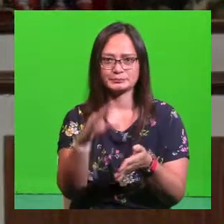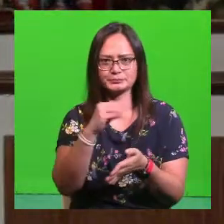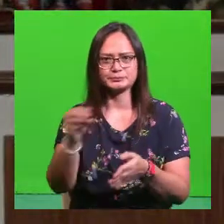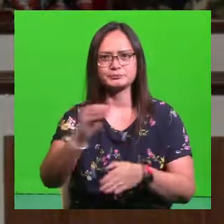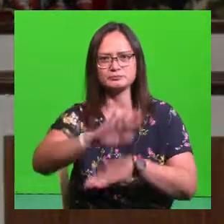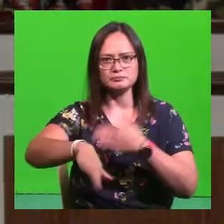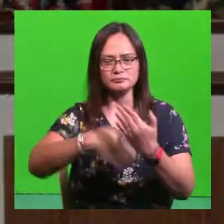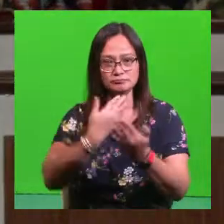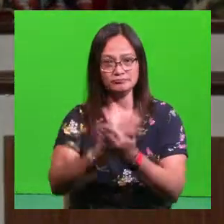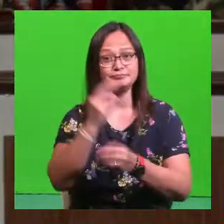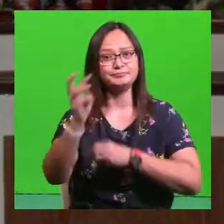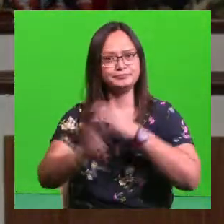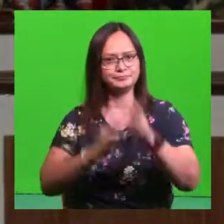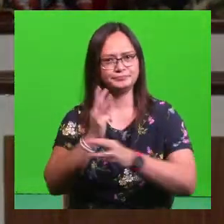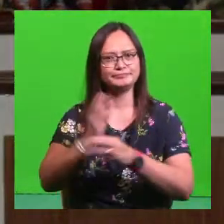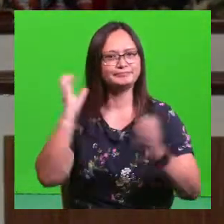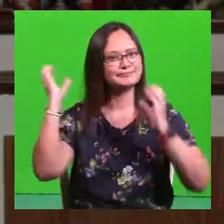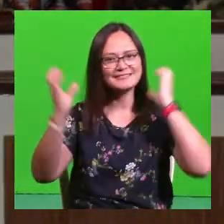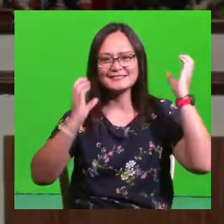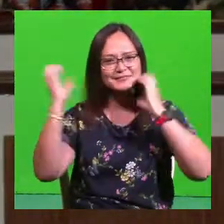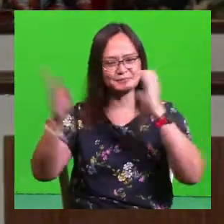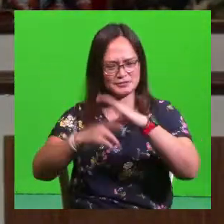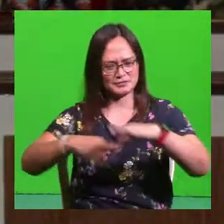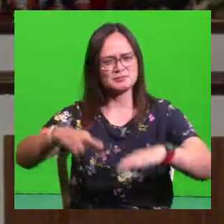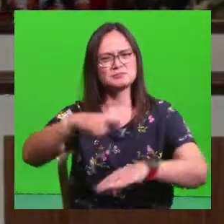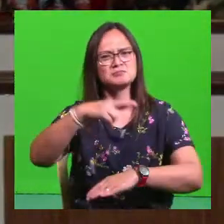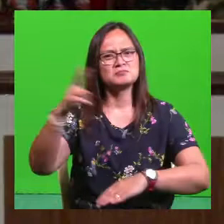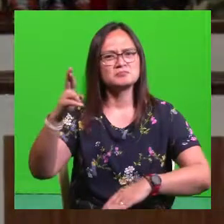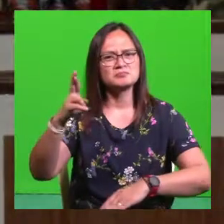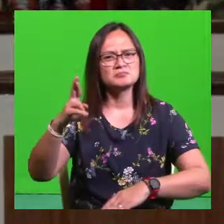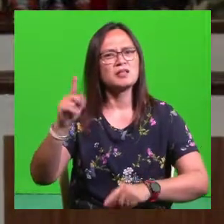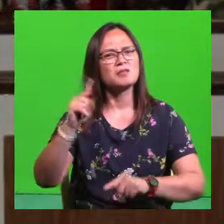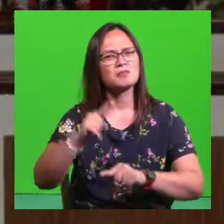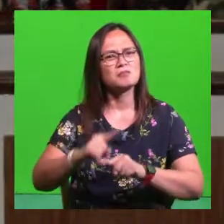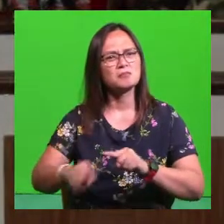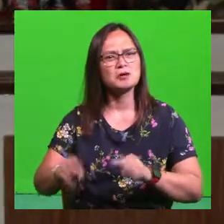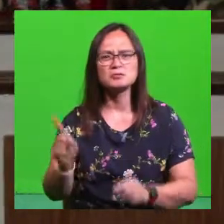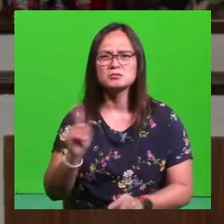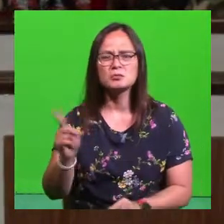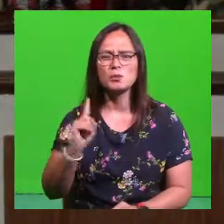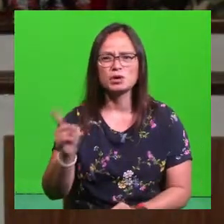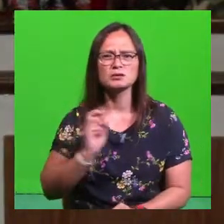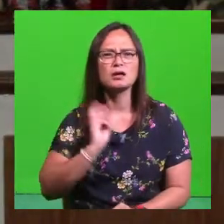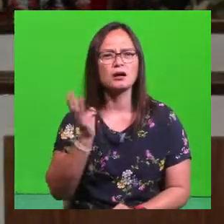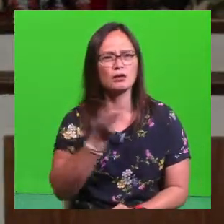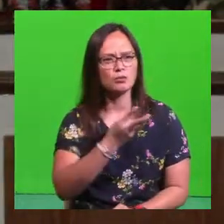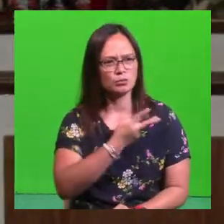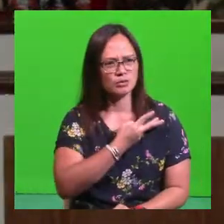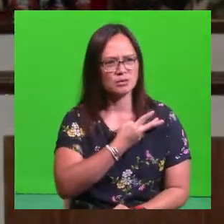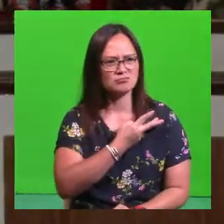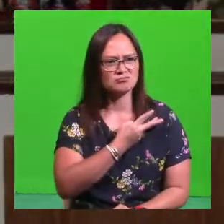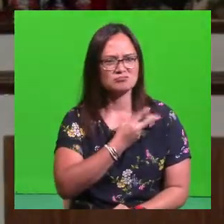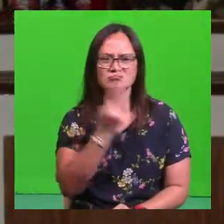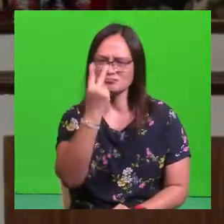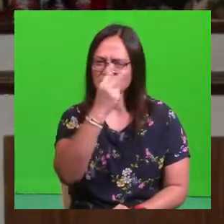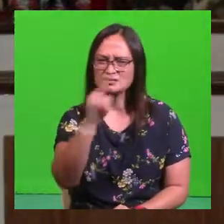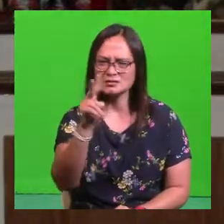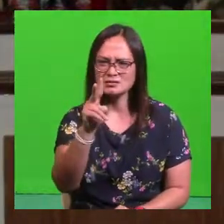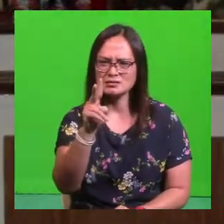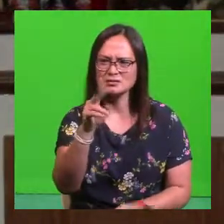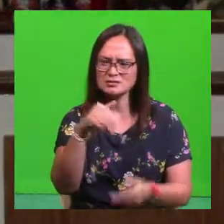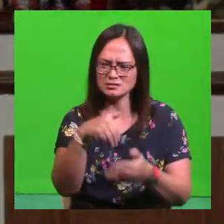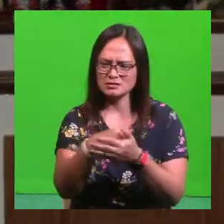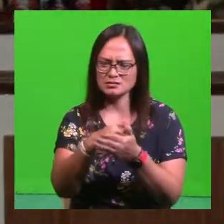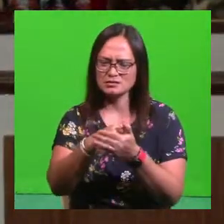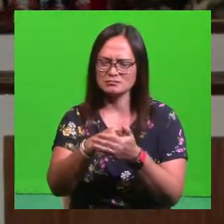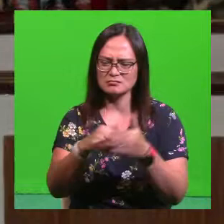resurrection. Ngunit ano po ba talaga ang nasasaksihan natin sa kanyang muling pagkabuhay? At ano ang kinalaman